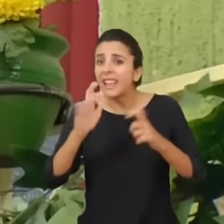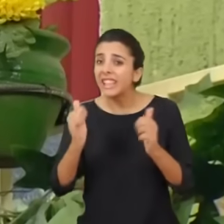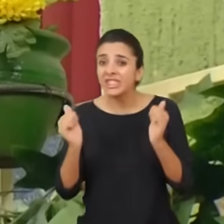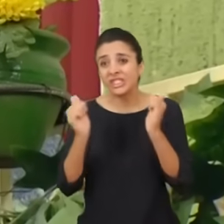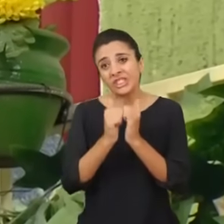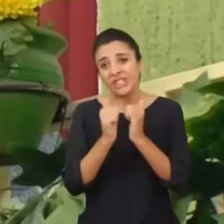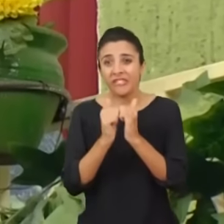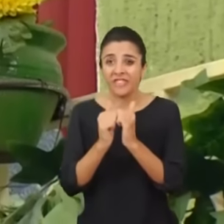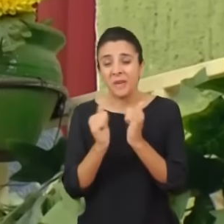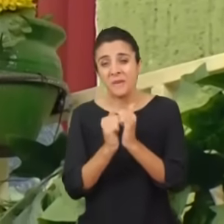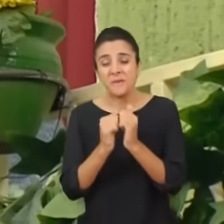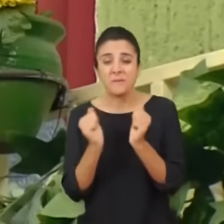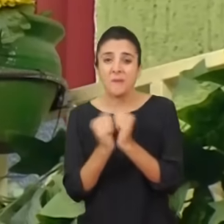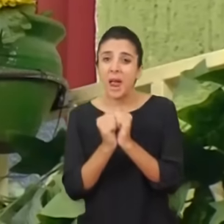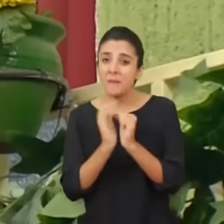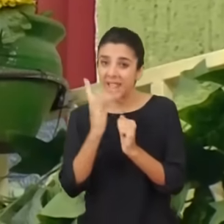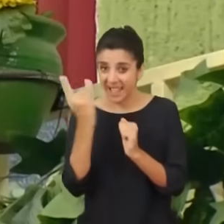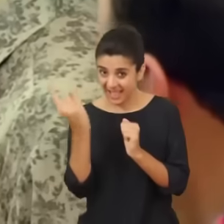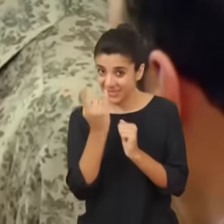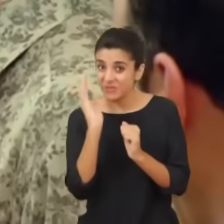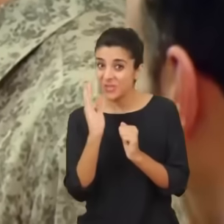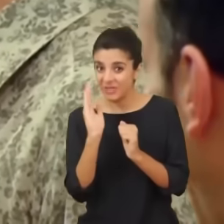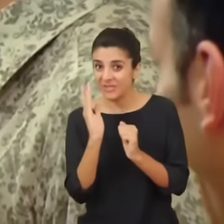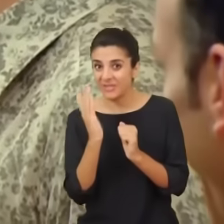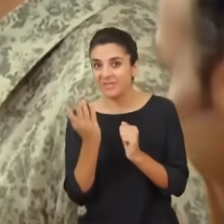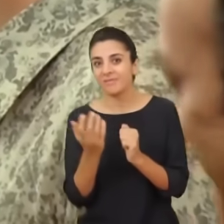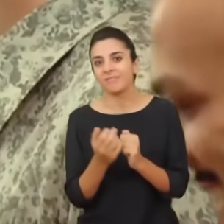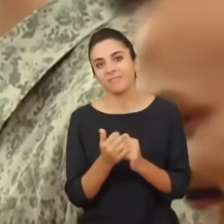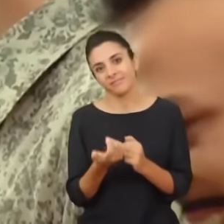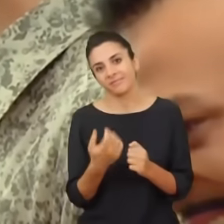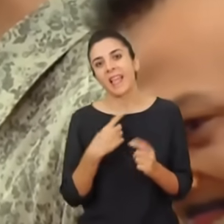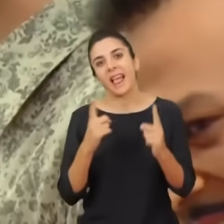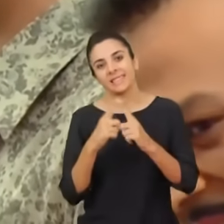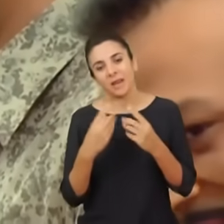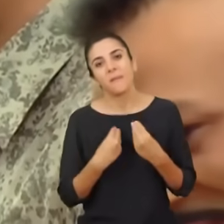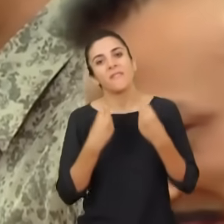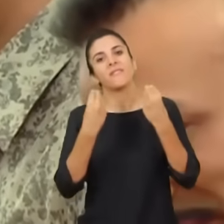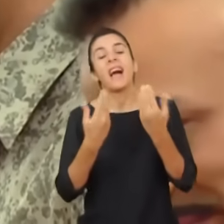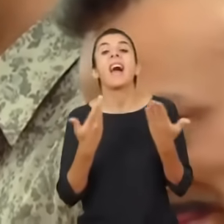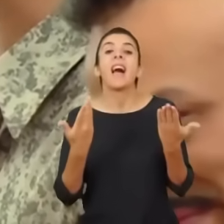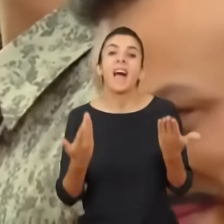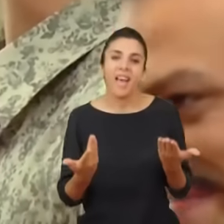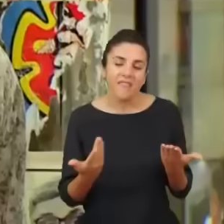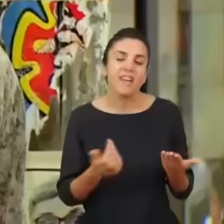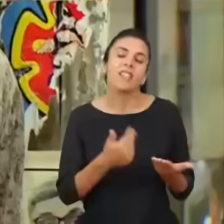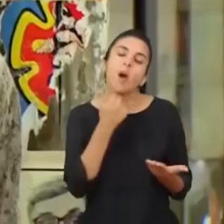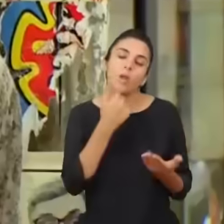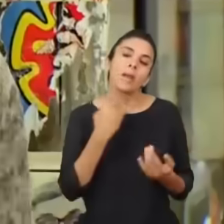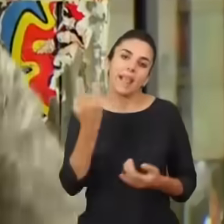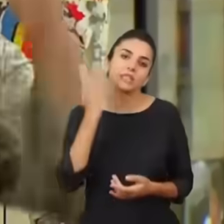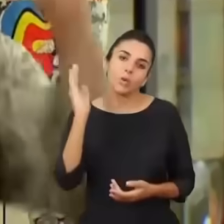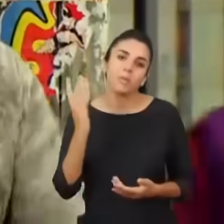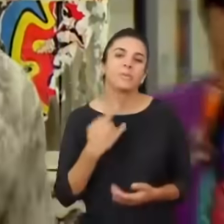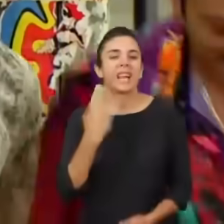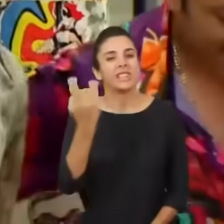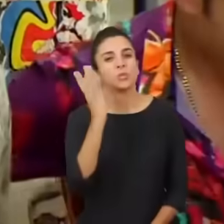çifte kumrular? Gezmeye, değil mi? Biz de sana hesap verecektik. Evet, gezmeye Nurten abla, gezmeye. Böyle